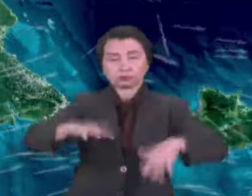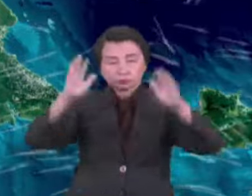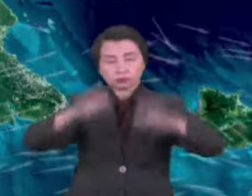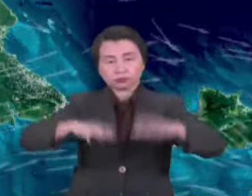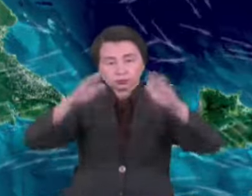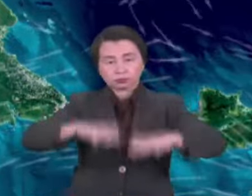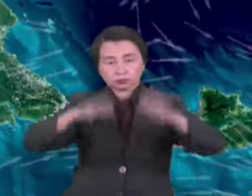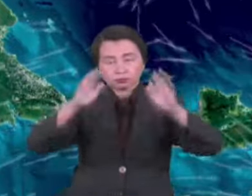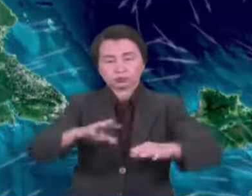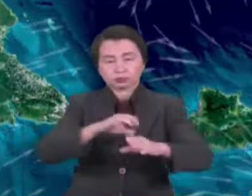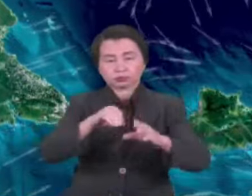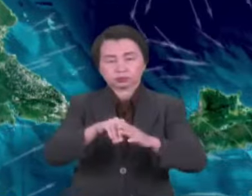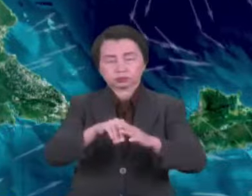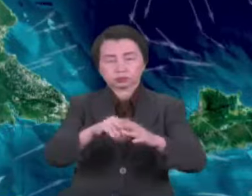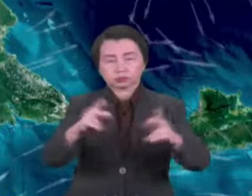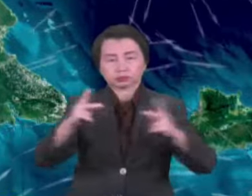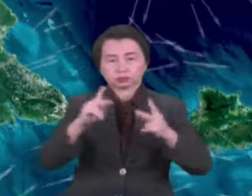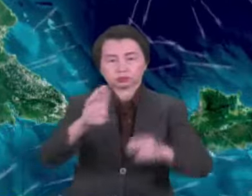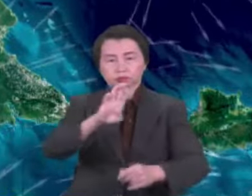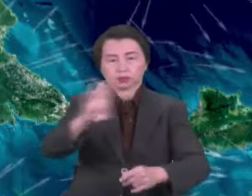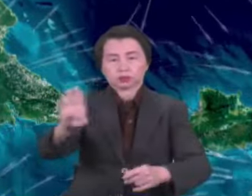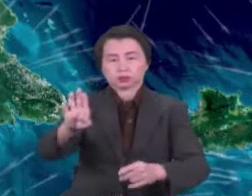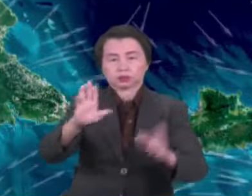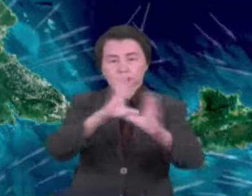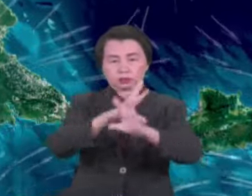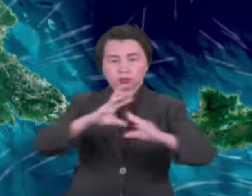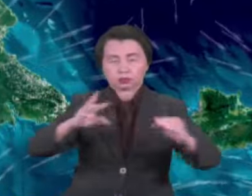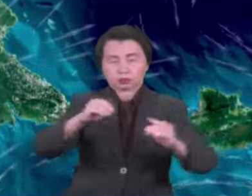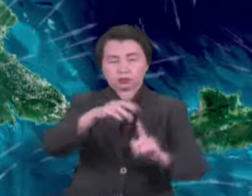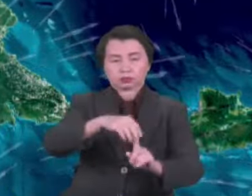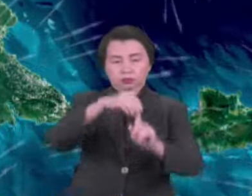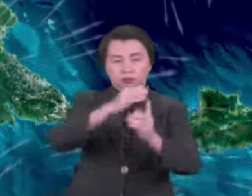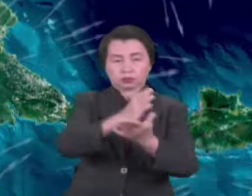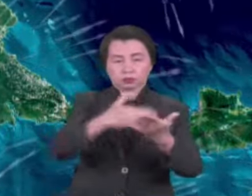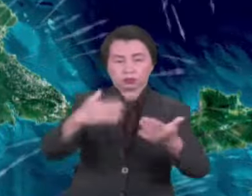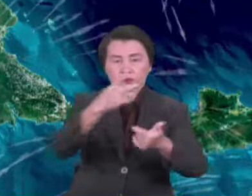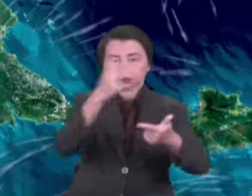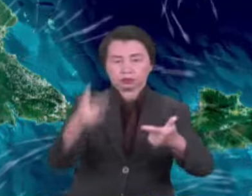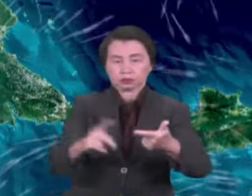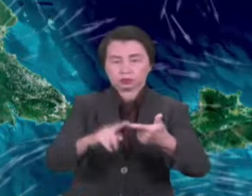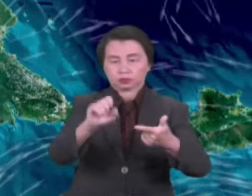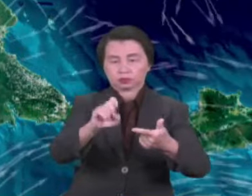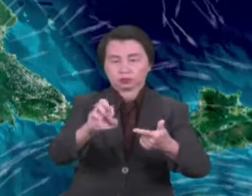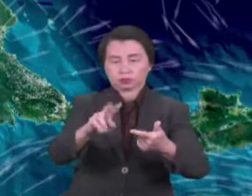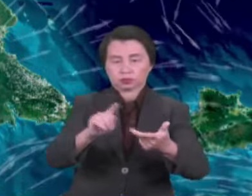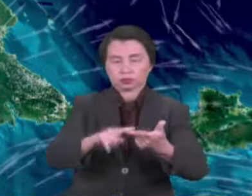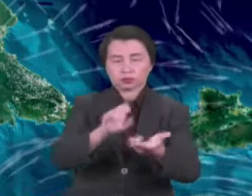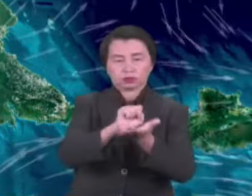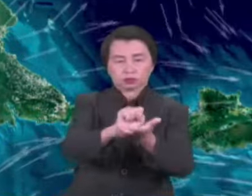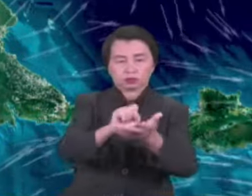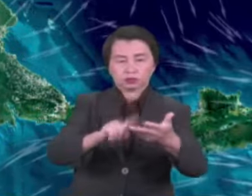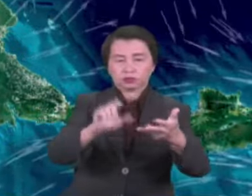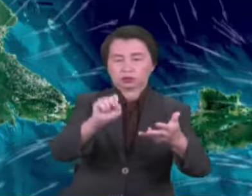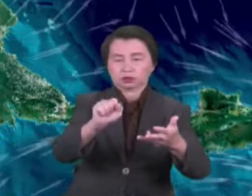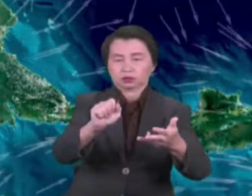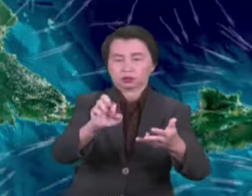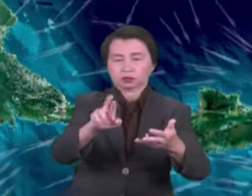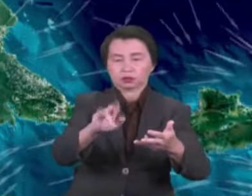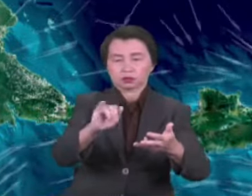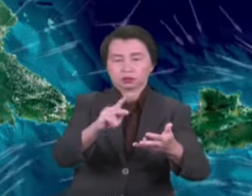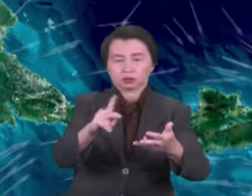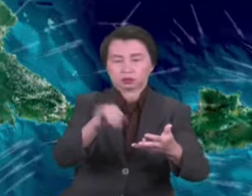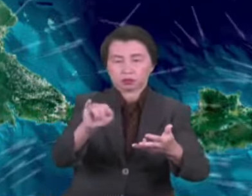berlaku melibatkan kawasan di sekitar barat negeri Sarawak, terutamanya di bahagian Kuching, Serian, Sibu dan juga Sarike. Dan